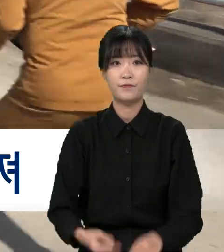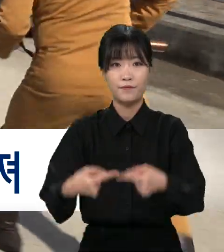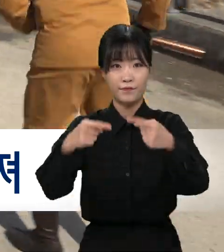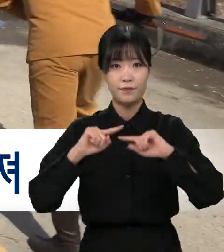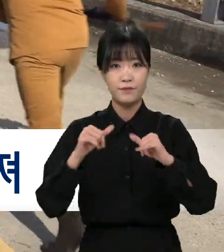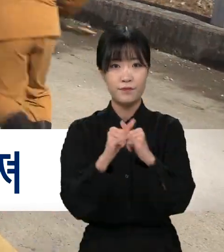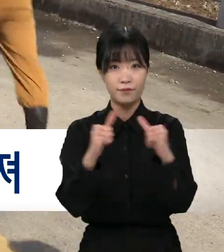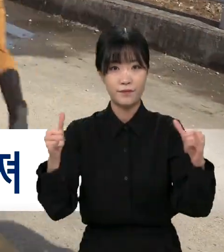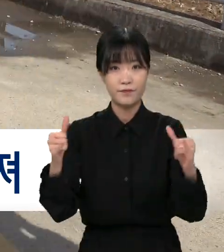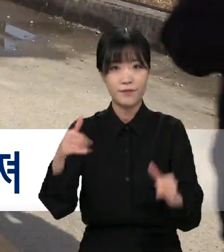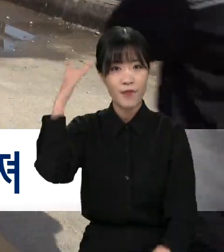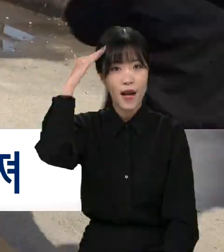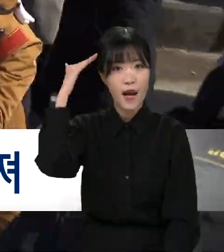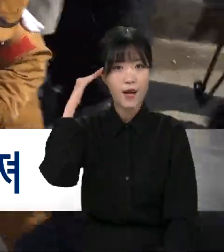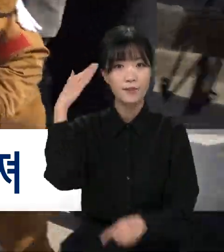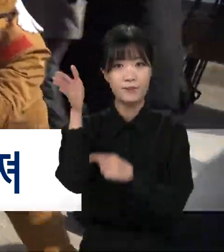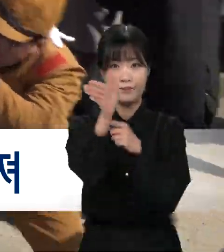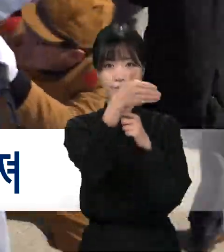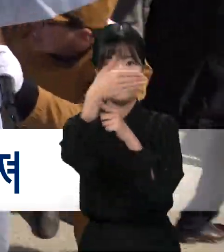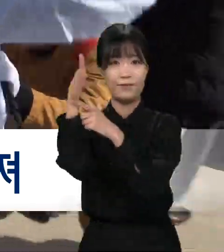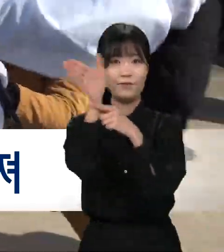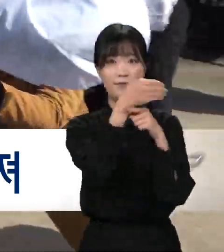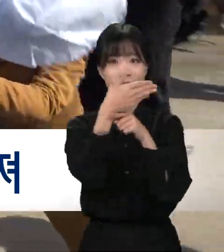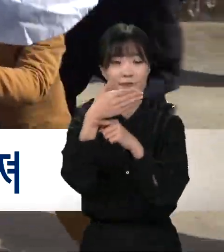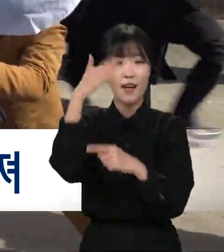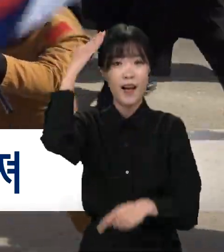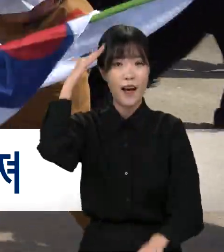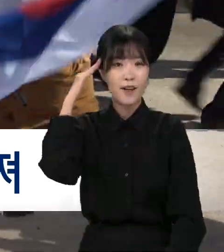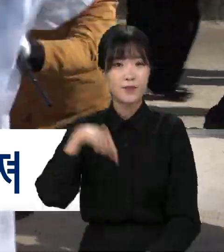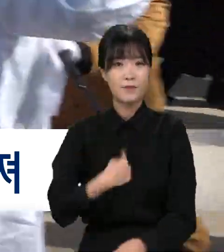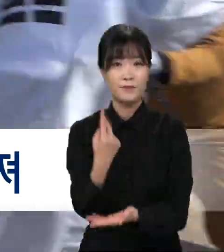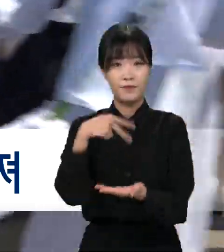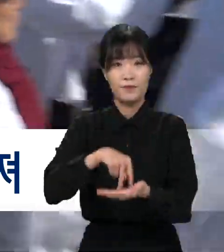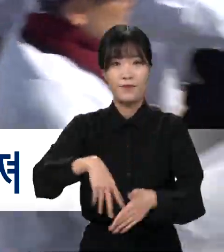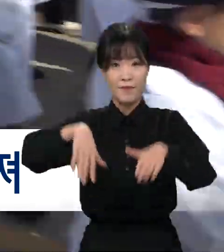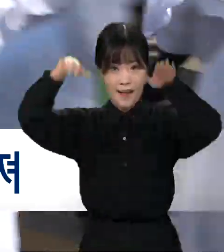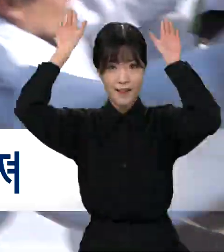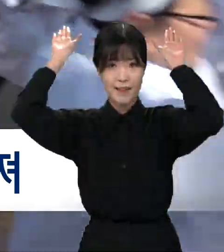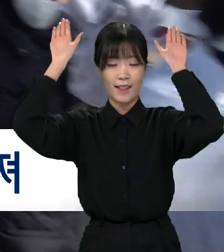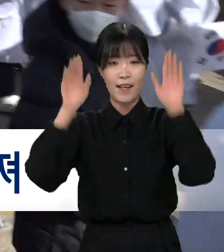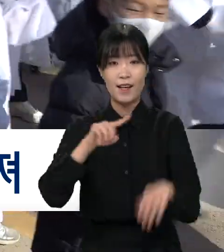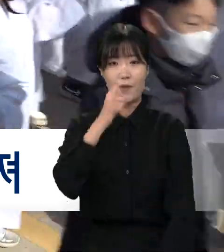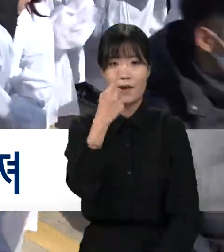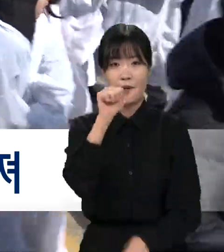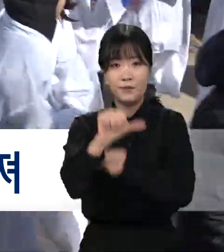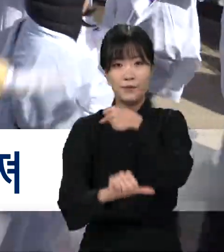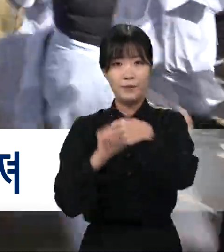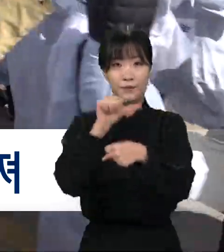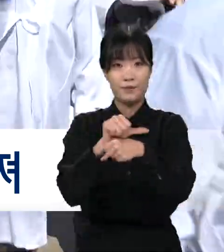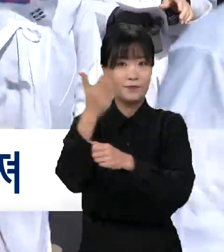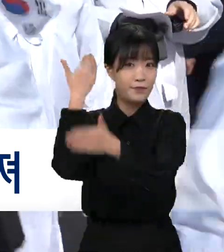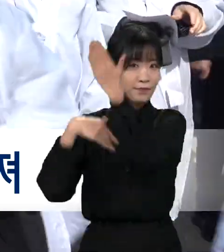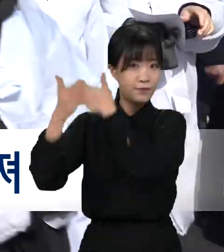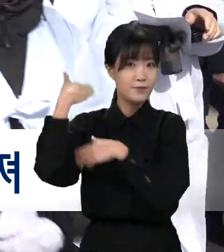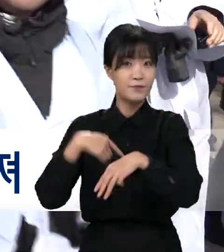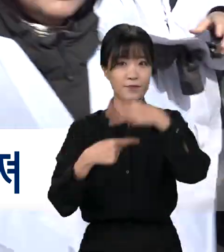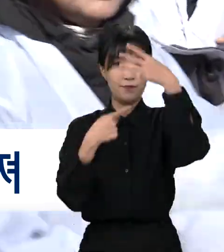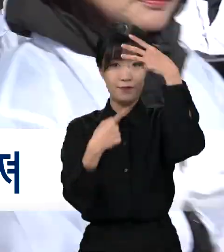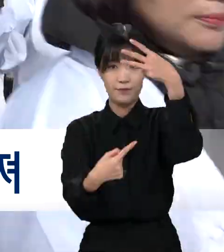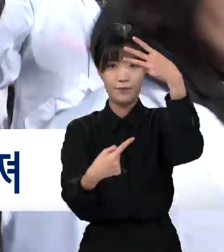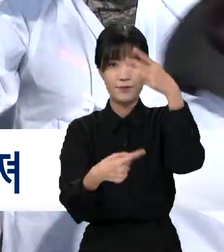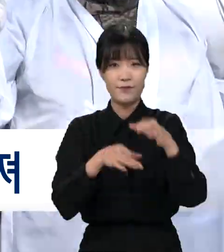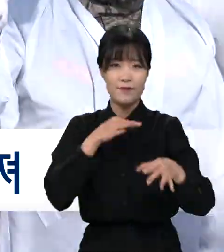만세운동 재현 퍼포먼스를 펼쳐 참석자 전원이 태극기를 들고 대독 치